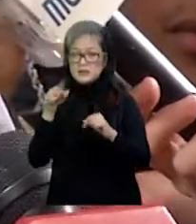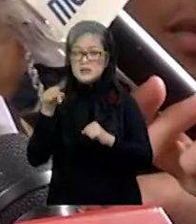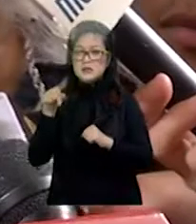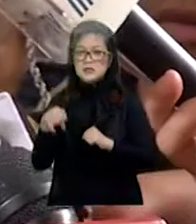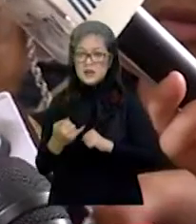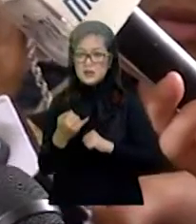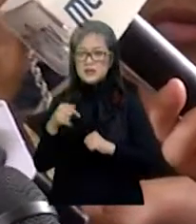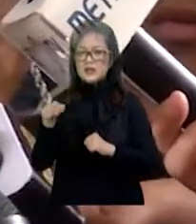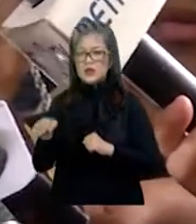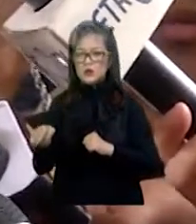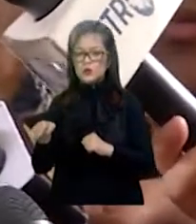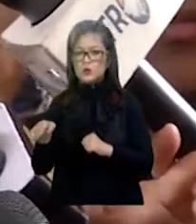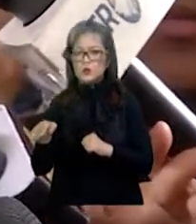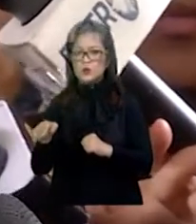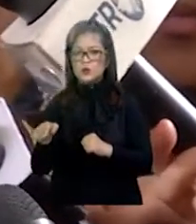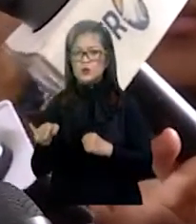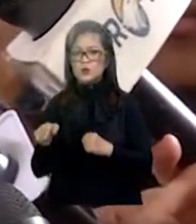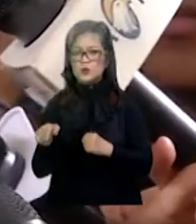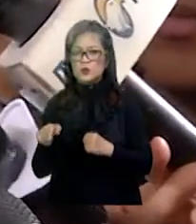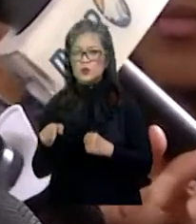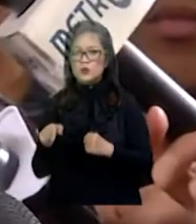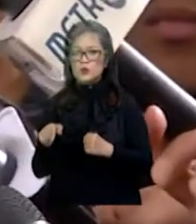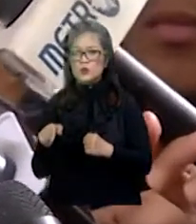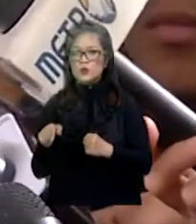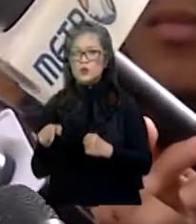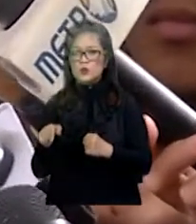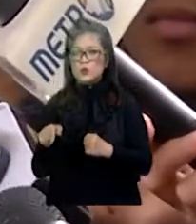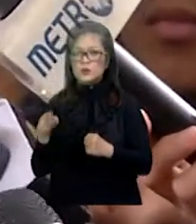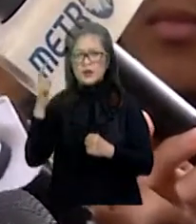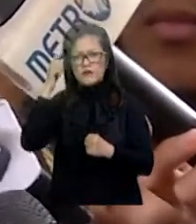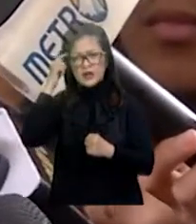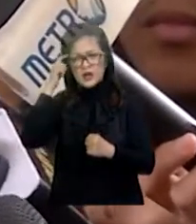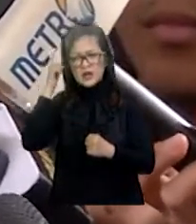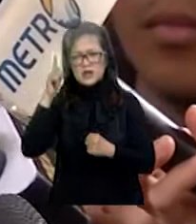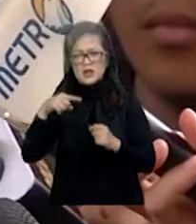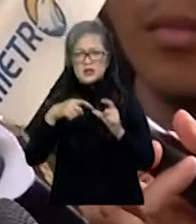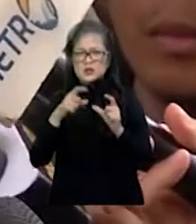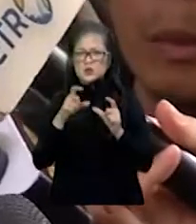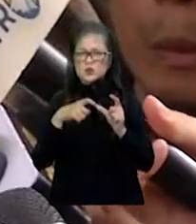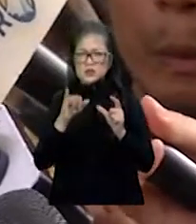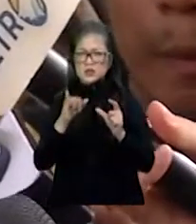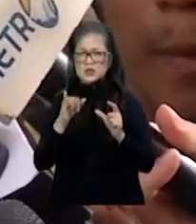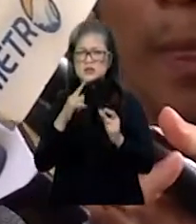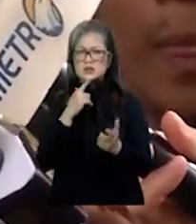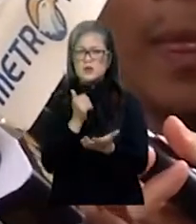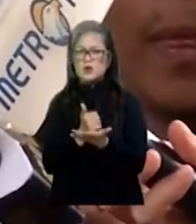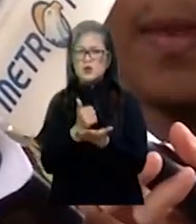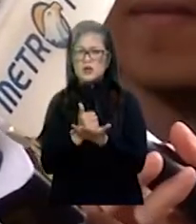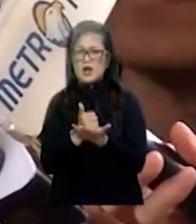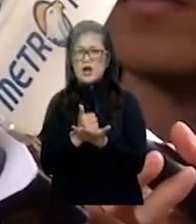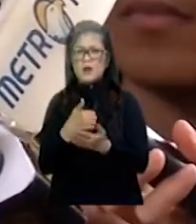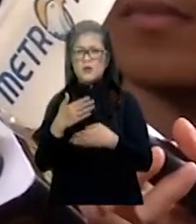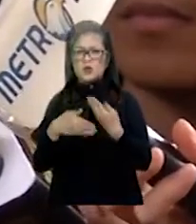legalitas presiden peradilan kami beranggapan bahwa saudara Susi ini telah melecehkan pengadilan